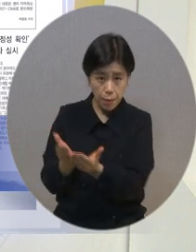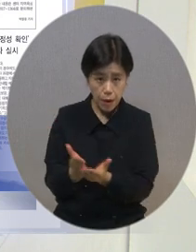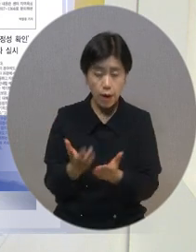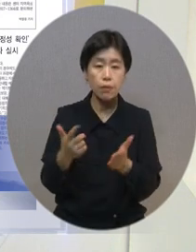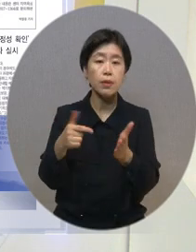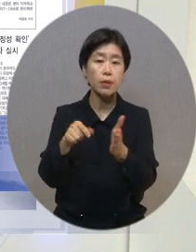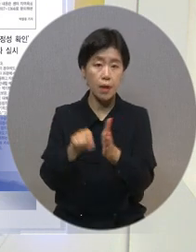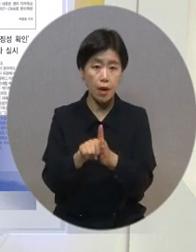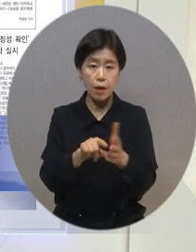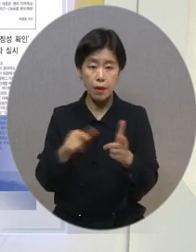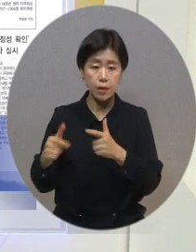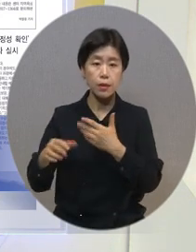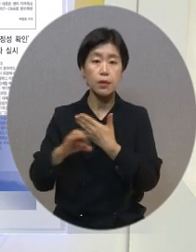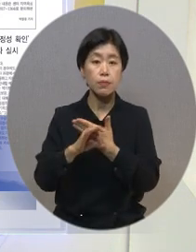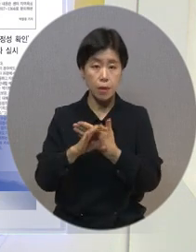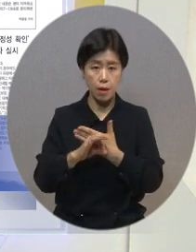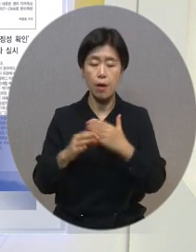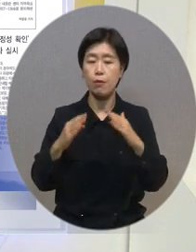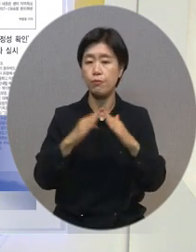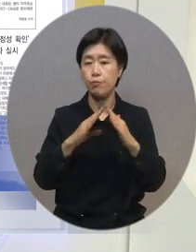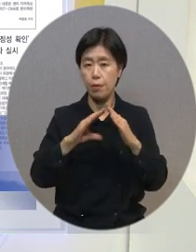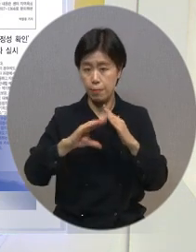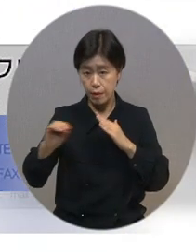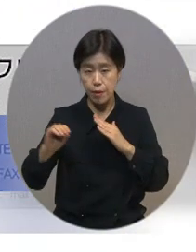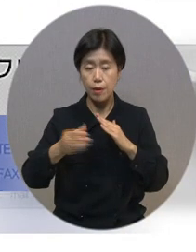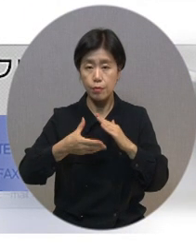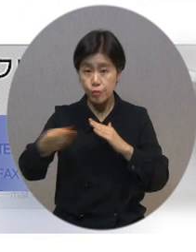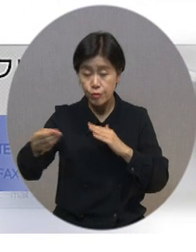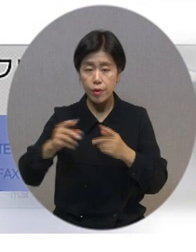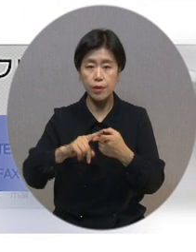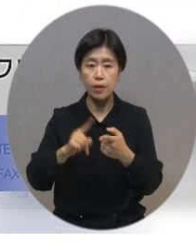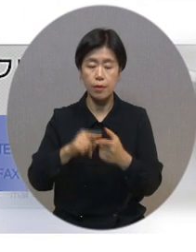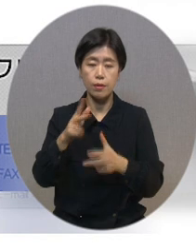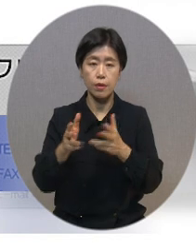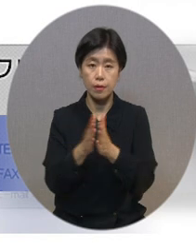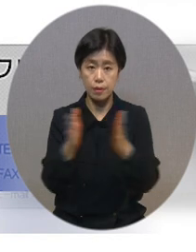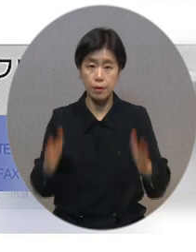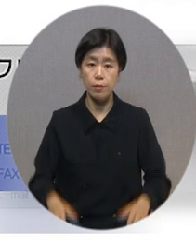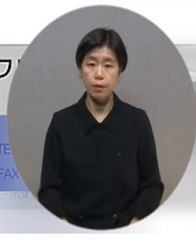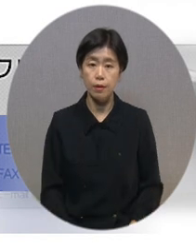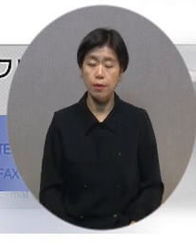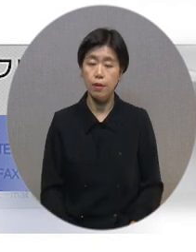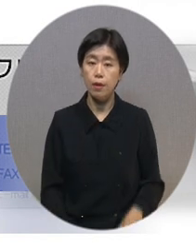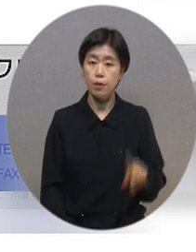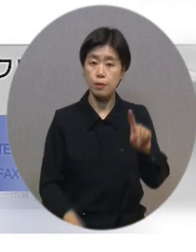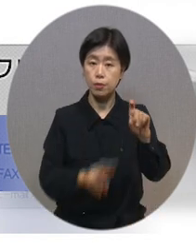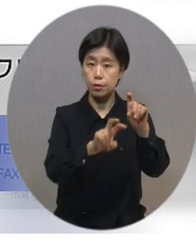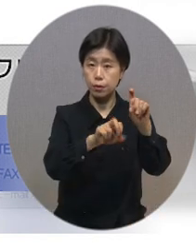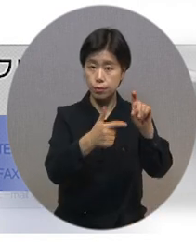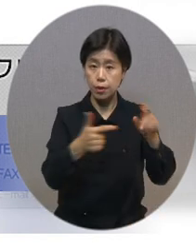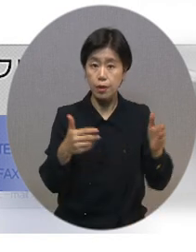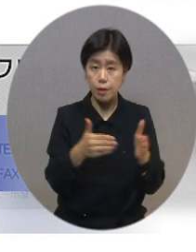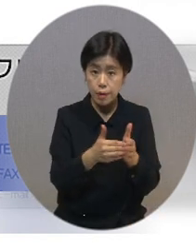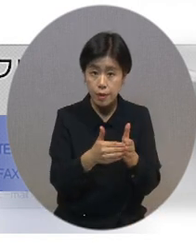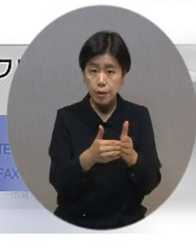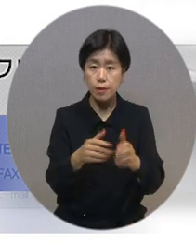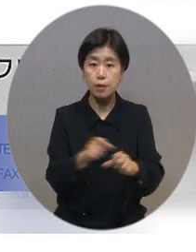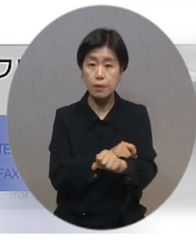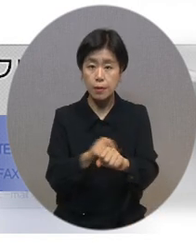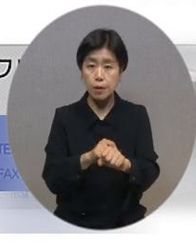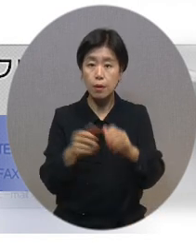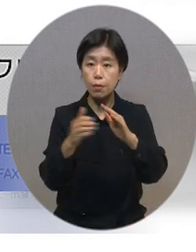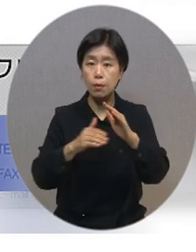맞춤형 임대주택 공급에 나섭니다 국토부는 오는 11월 26일까지 특화 공공